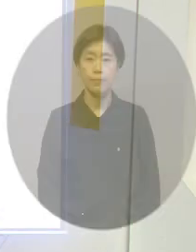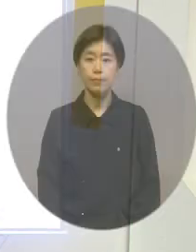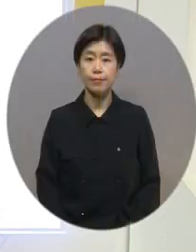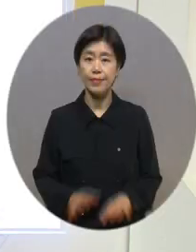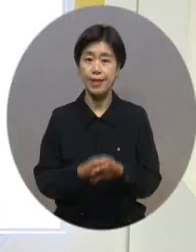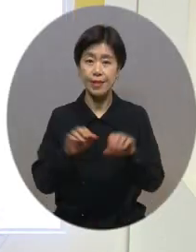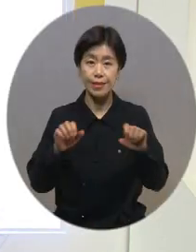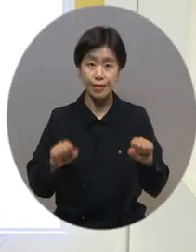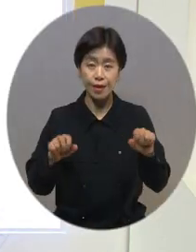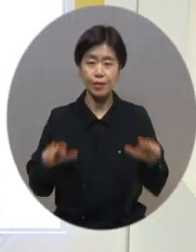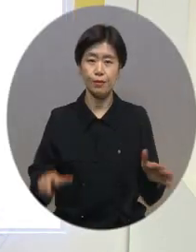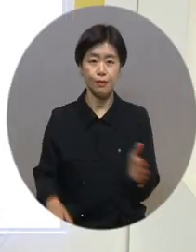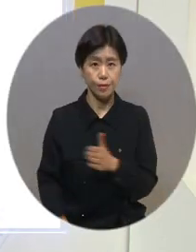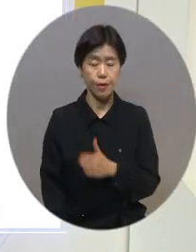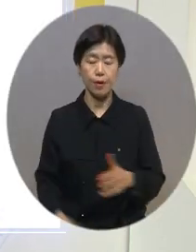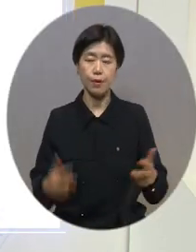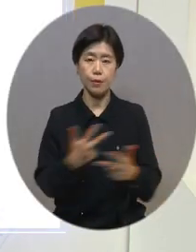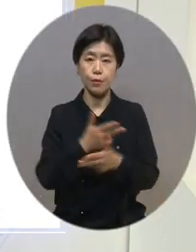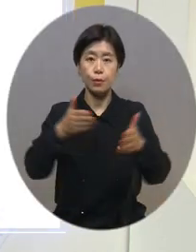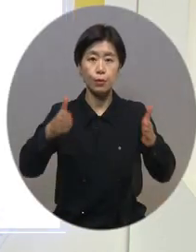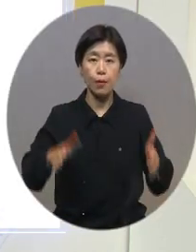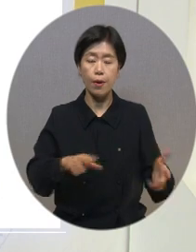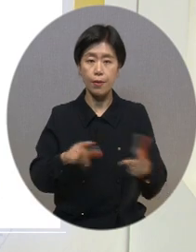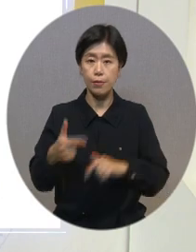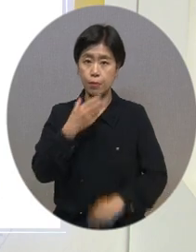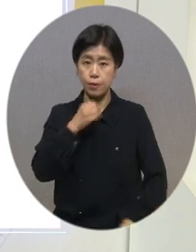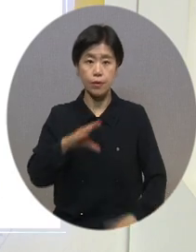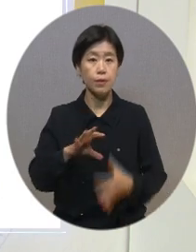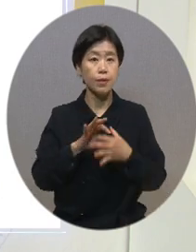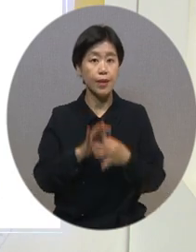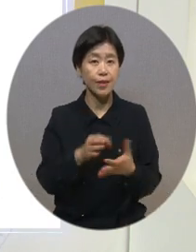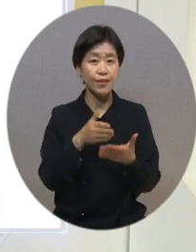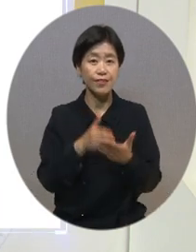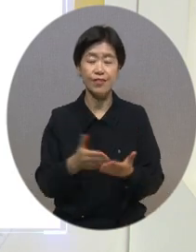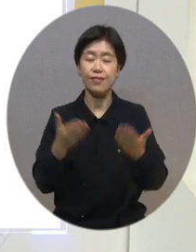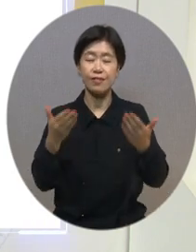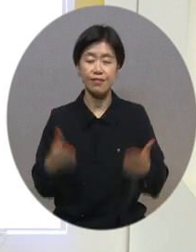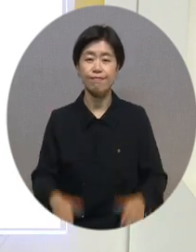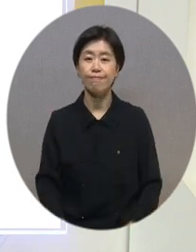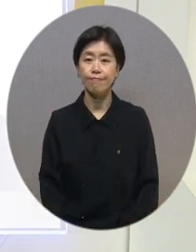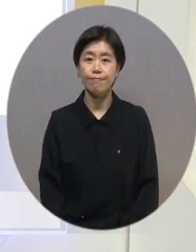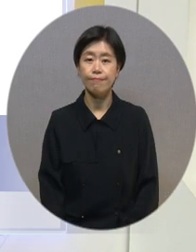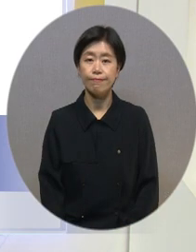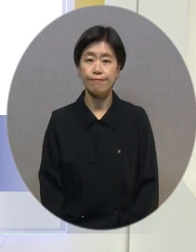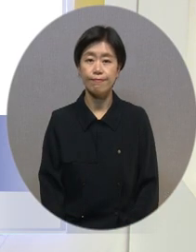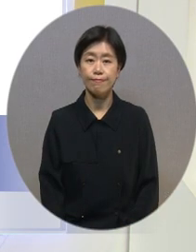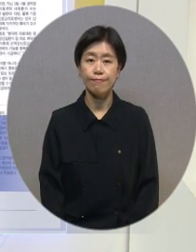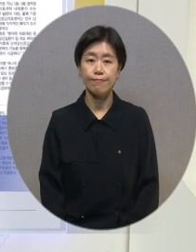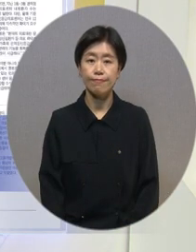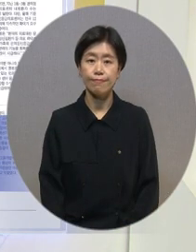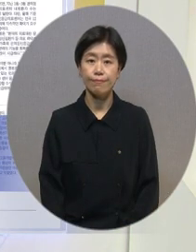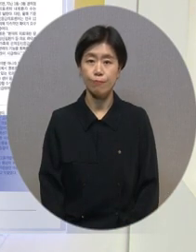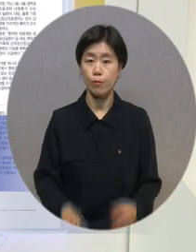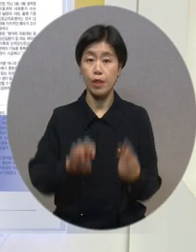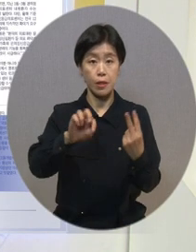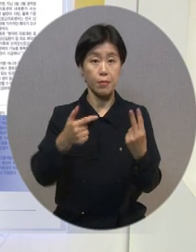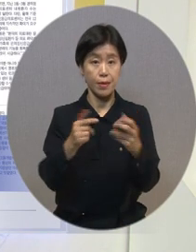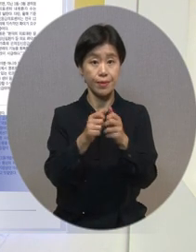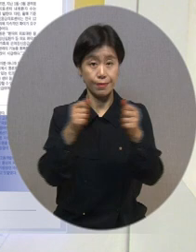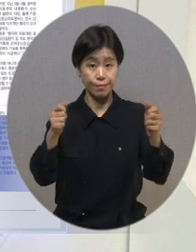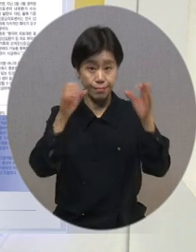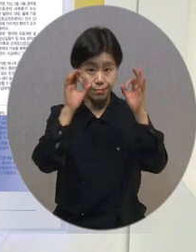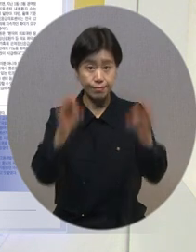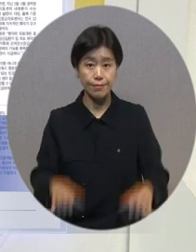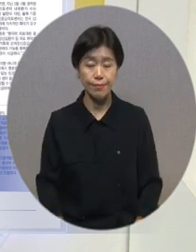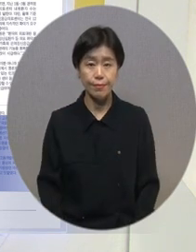안녕하세요 지금부터 한 주간의 복직의 소식을 장애인 신문과 함께 만나봅니다 먼저 장애인 신문 면입니다